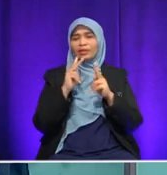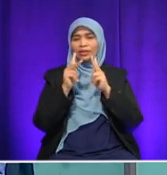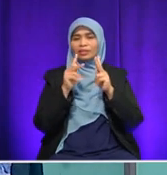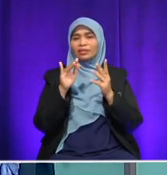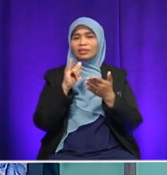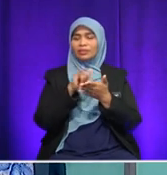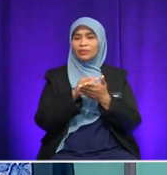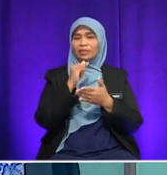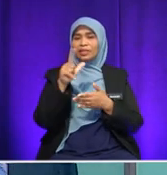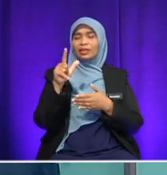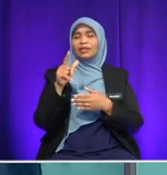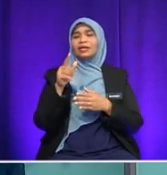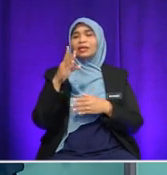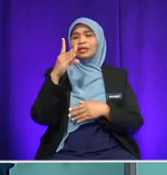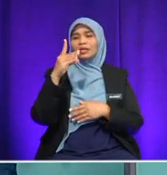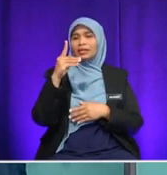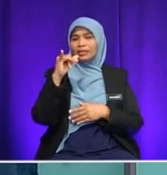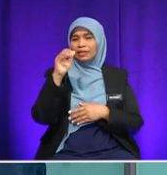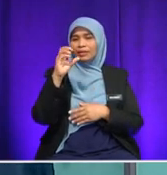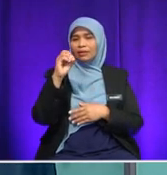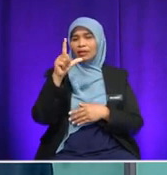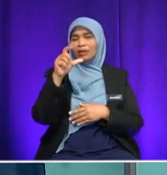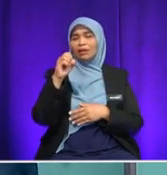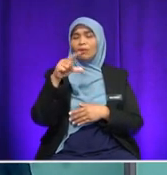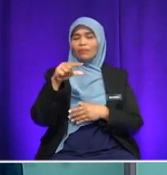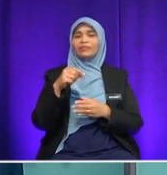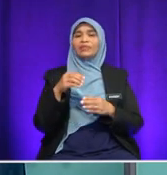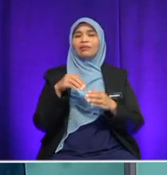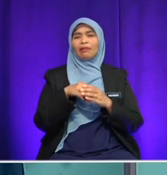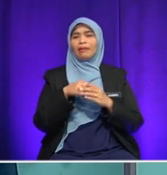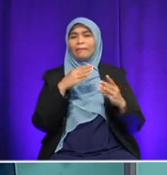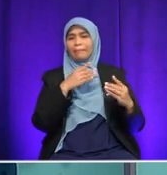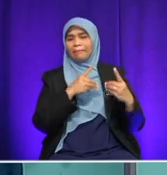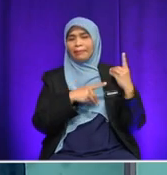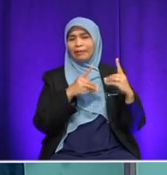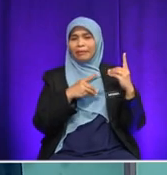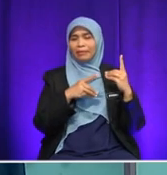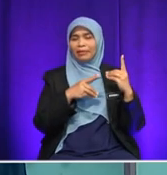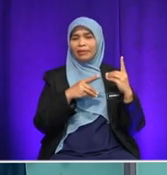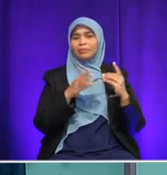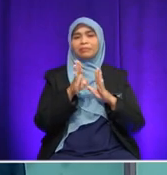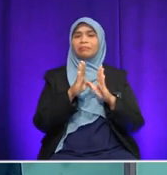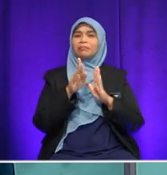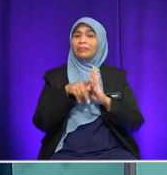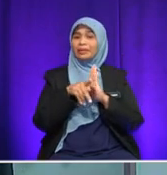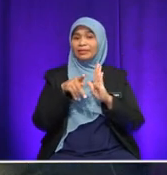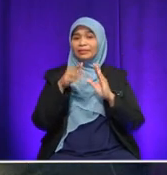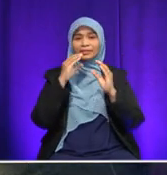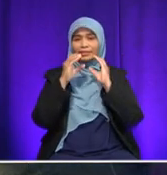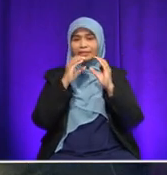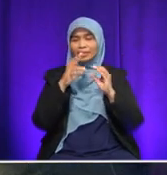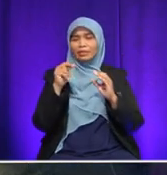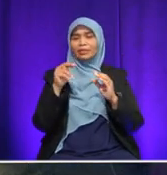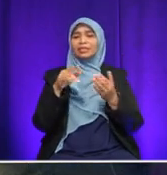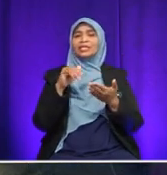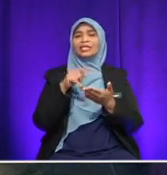dalam penulisanlah. Betul. Ya? Kalau dalam drama, secara dalam filem ke apa semua kan? Percakapan macam cikgu dengar bercakap dengan Akmal ni,